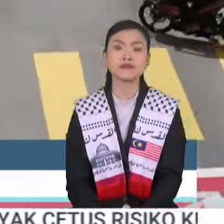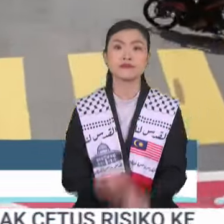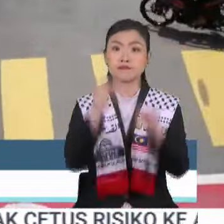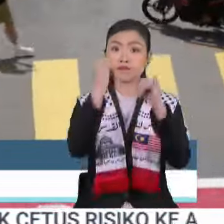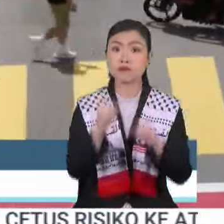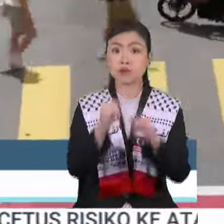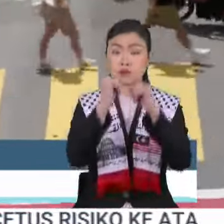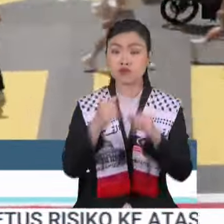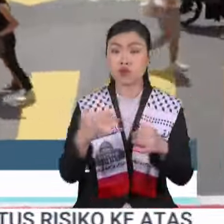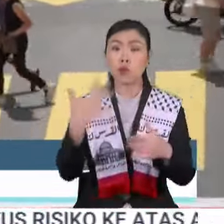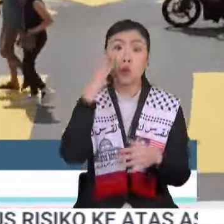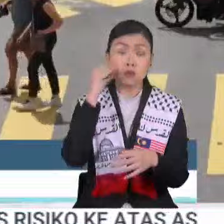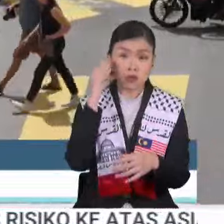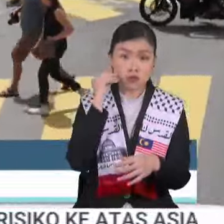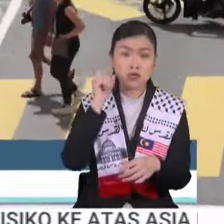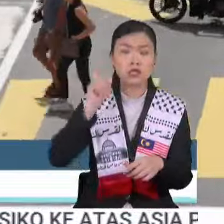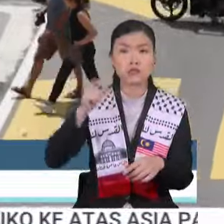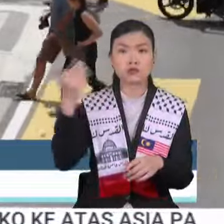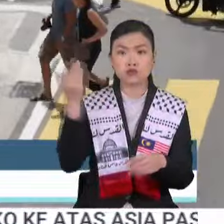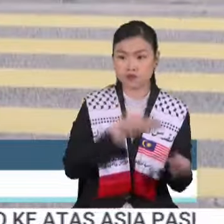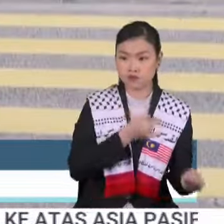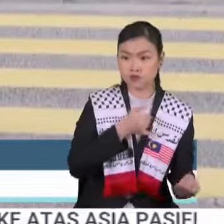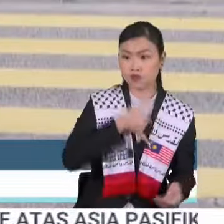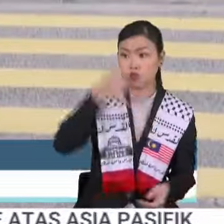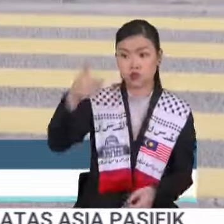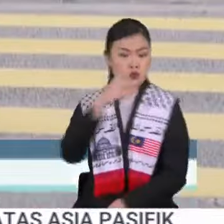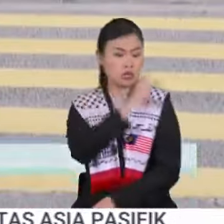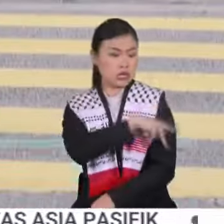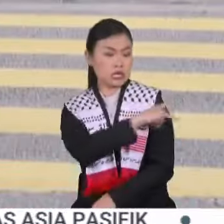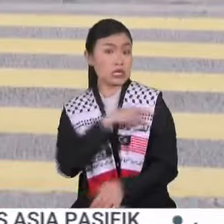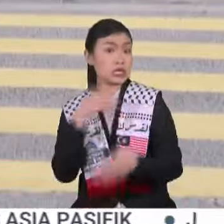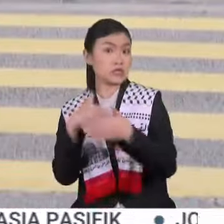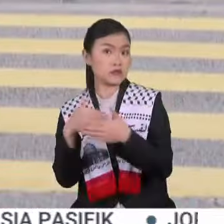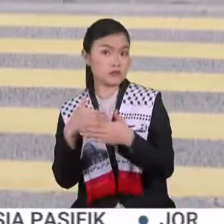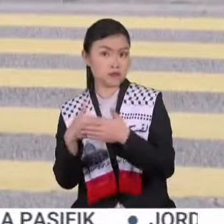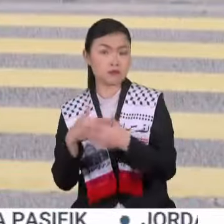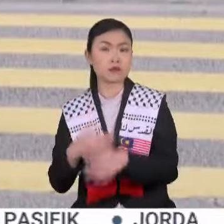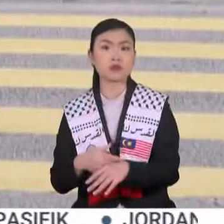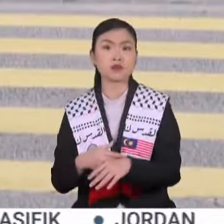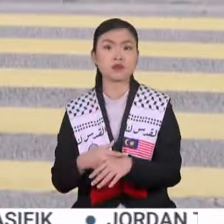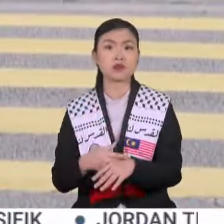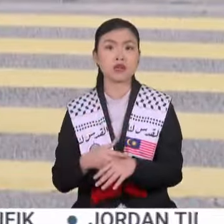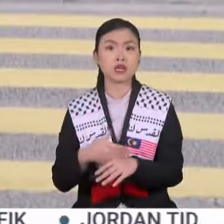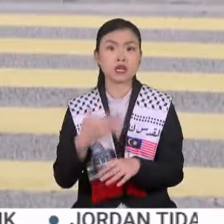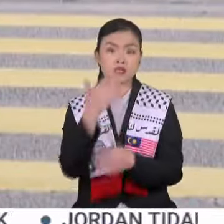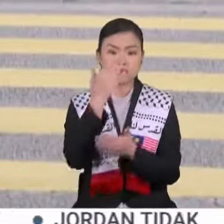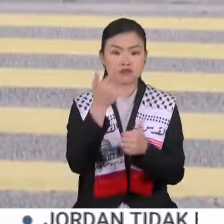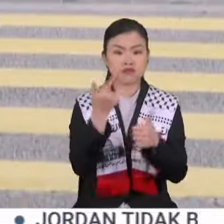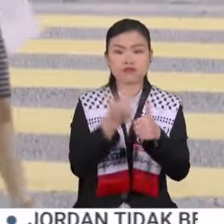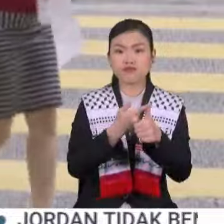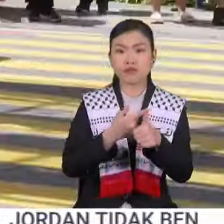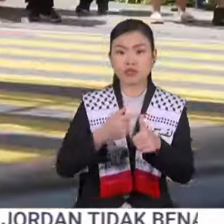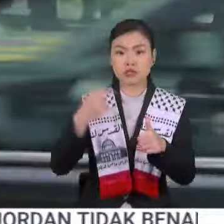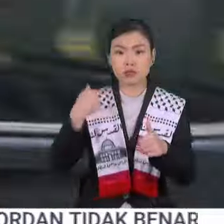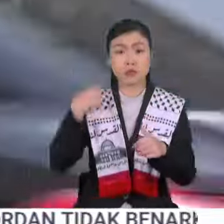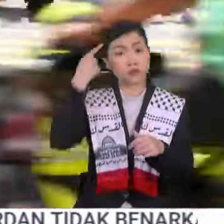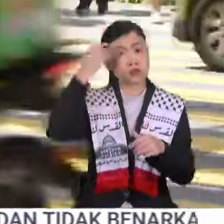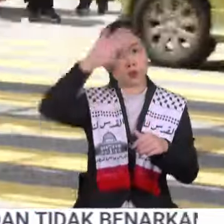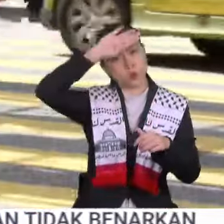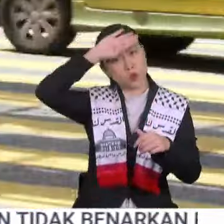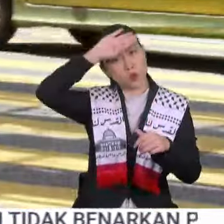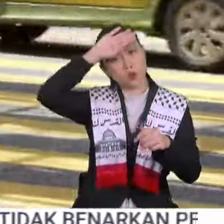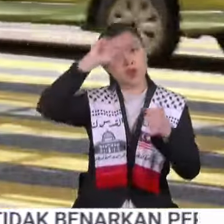Individu mengalami gejala tertentu perlu dirujuk ke klinik berhampiran. Antaranya peningkatan suhu tubuh, kadar pernafasan dan denyut